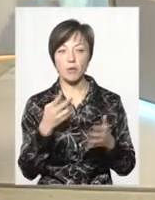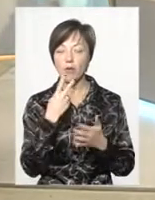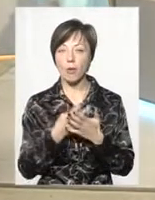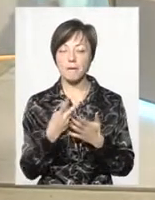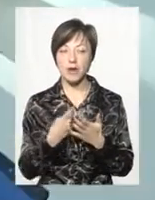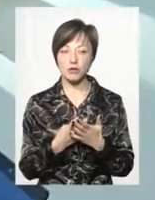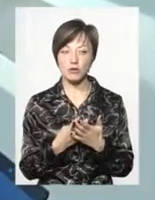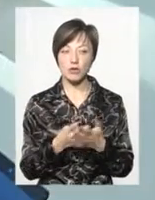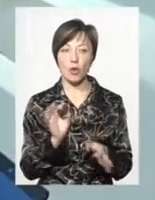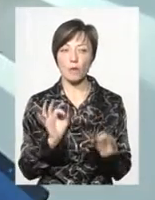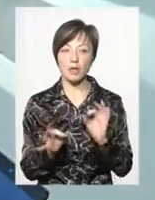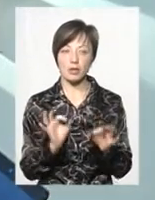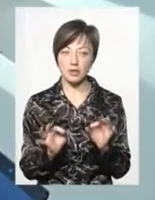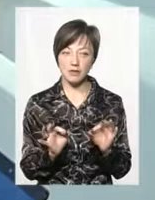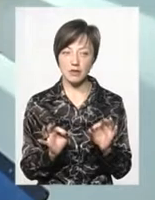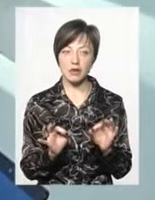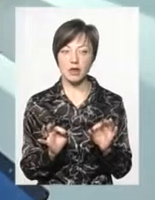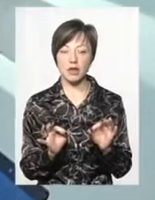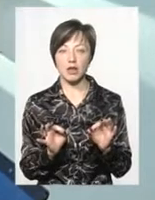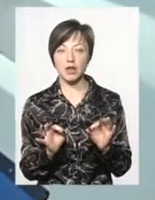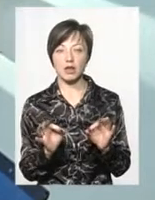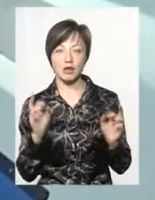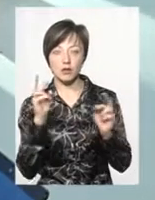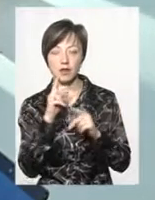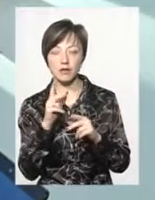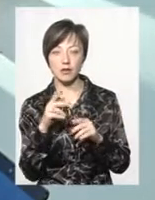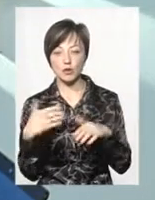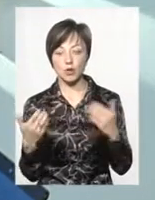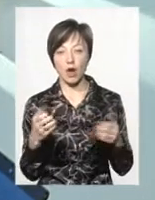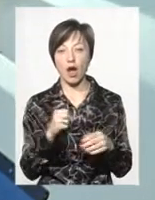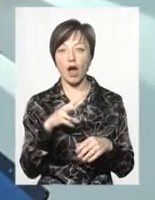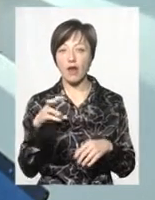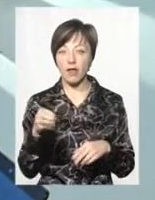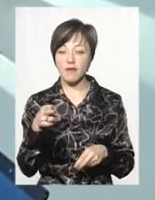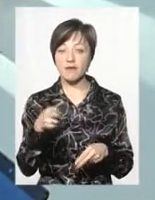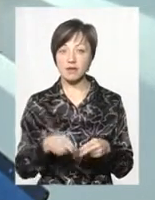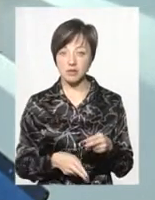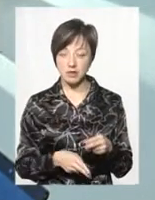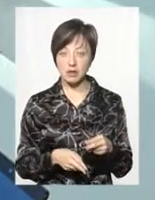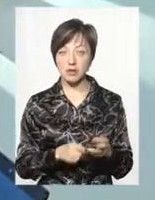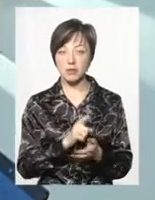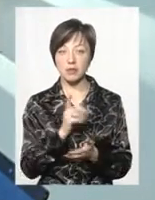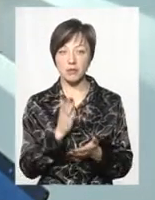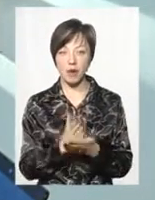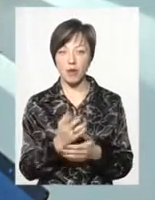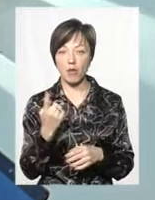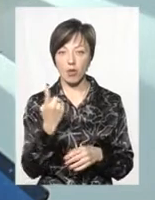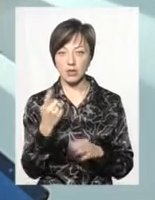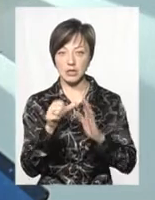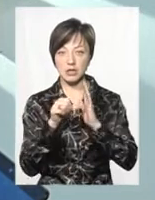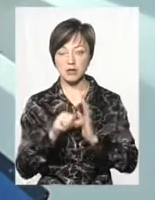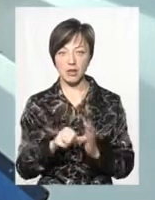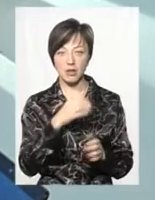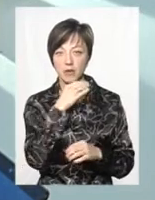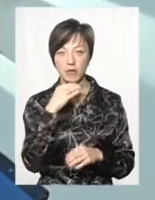побачити об'єктивні, суб'єктивні сторони. Але в кінці вже, чи ми маємо один семестр, правда,